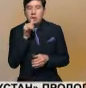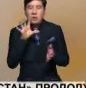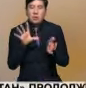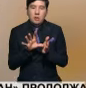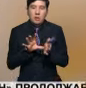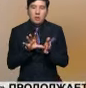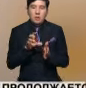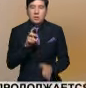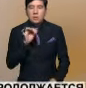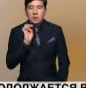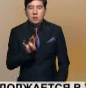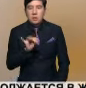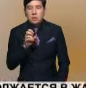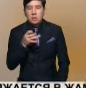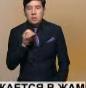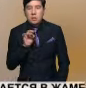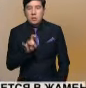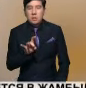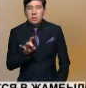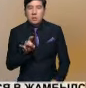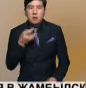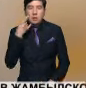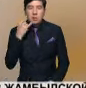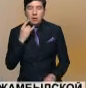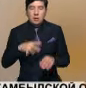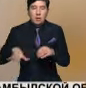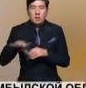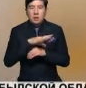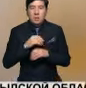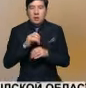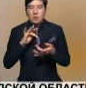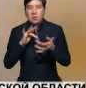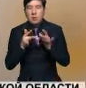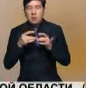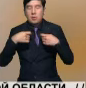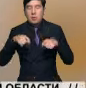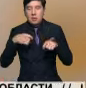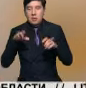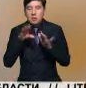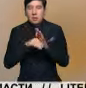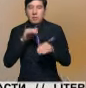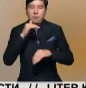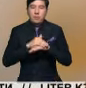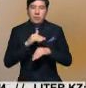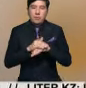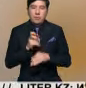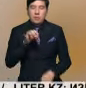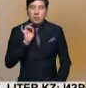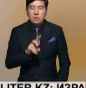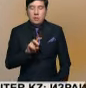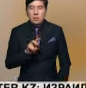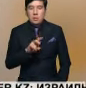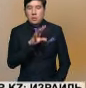и никотиносодержащей продукции на территории Павлодара посредством интернет-ресурсов. По факту оборота некурительных табачных